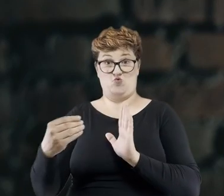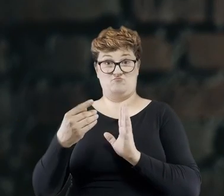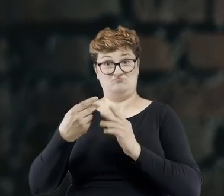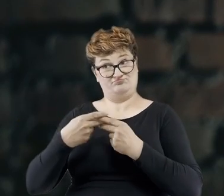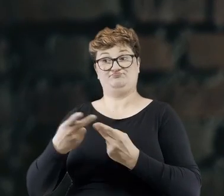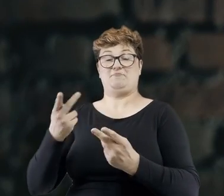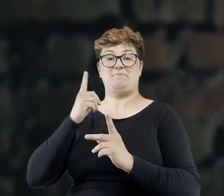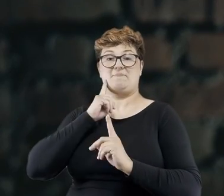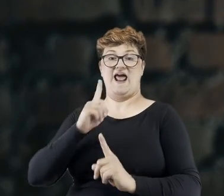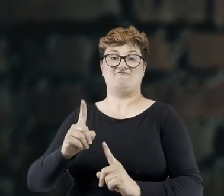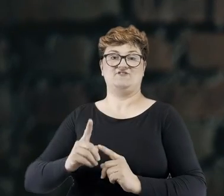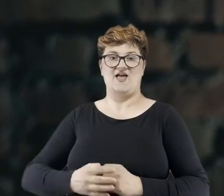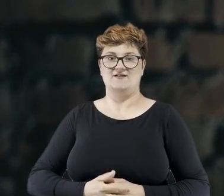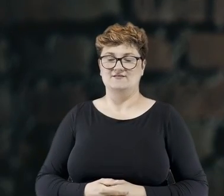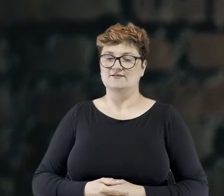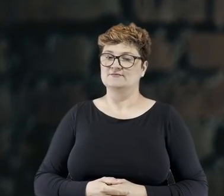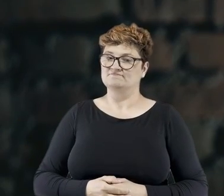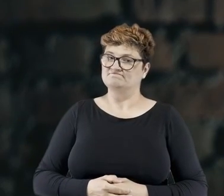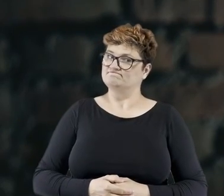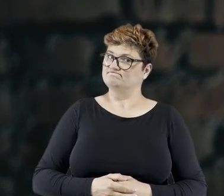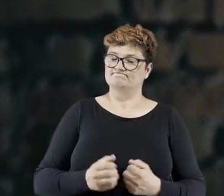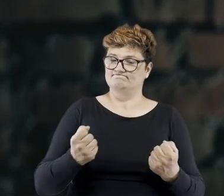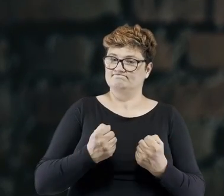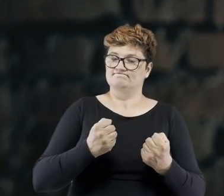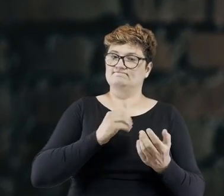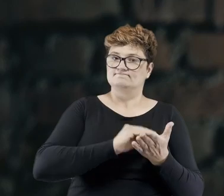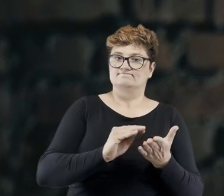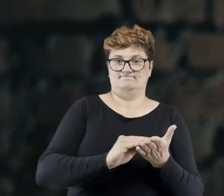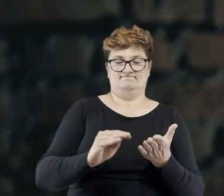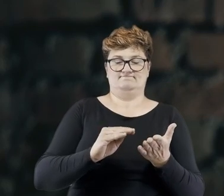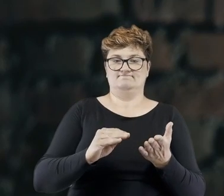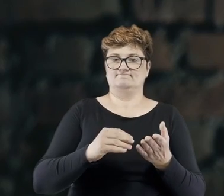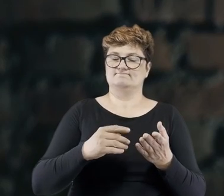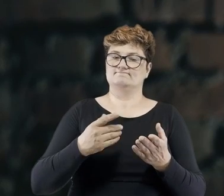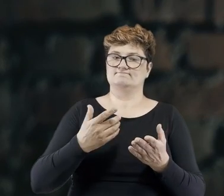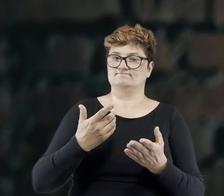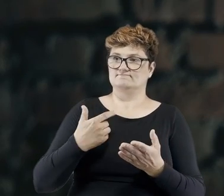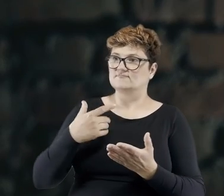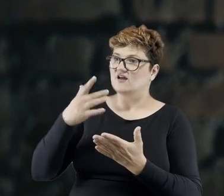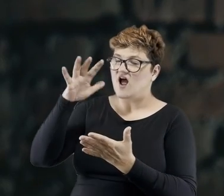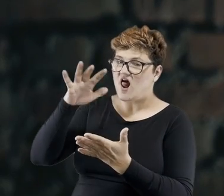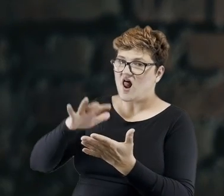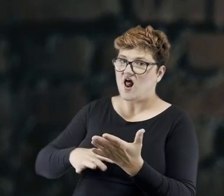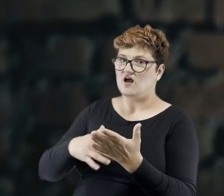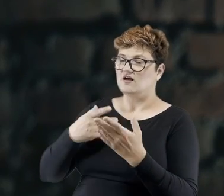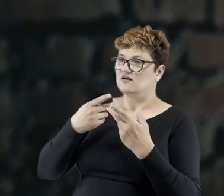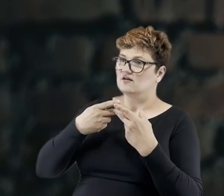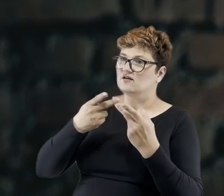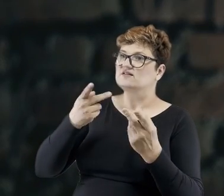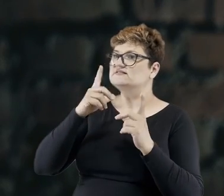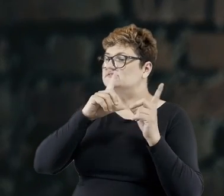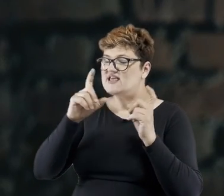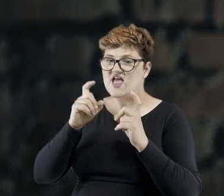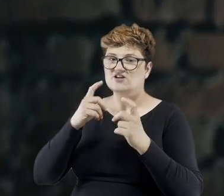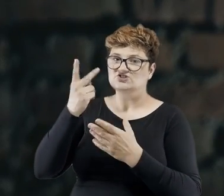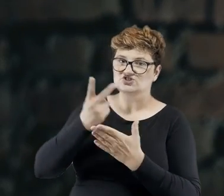odtworzyć. Także napisała bardzo takie pełne właściwie przerażenia relacje z tego, co widziała